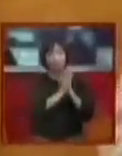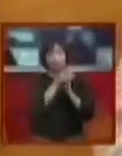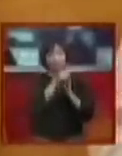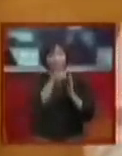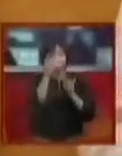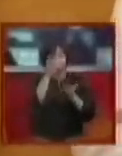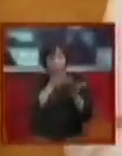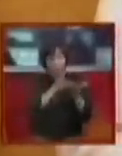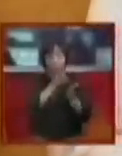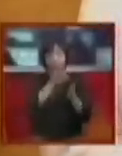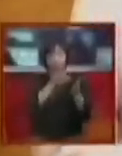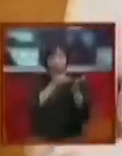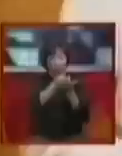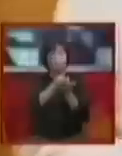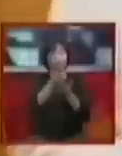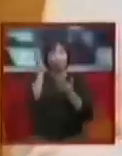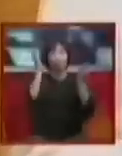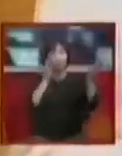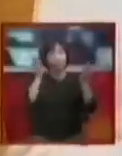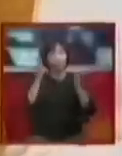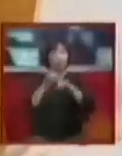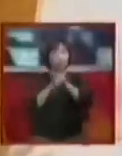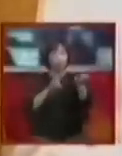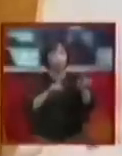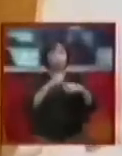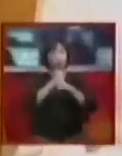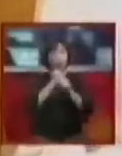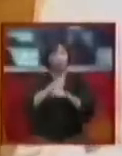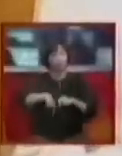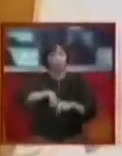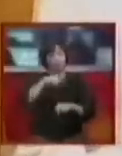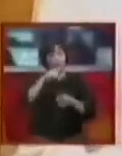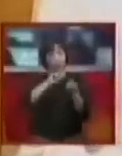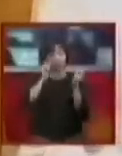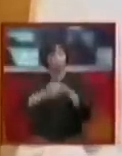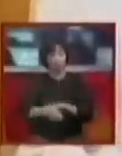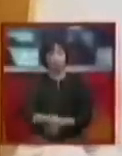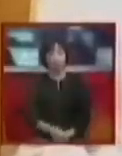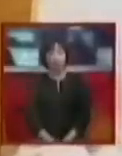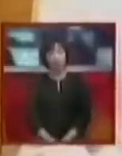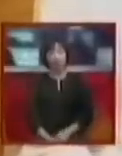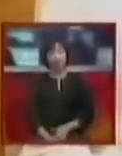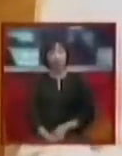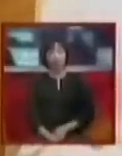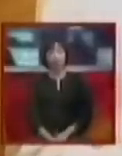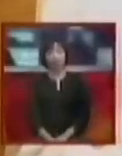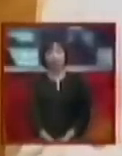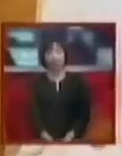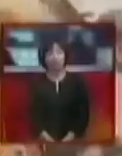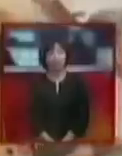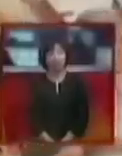na nagsiservisyo, kayo po ang gumawa ng pagbabago.